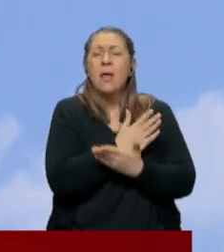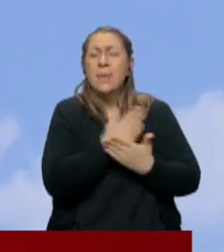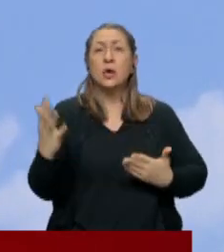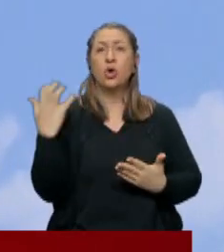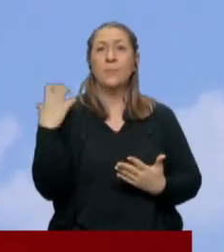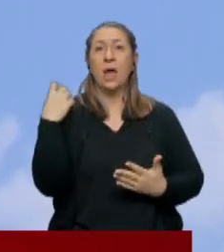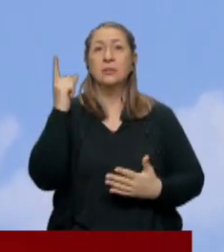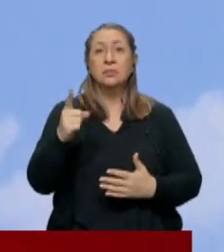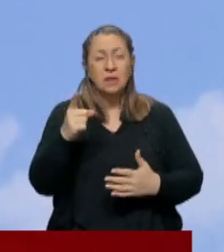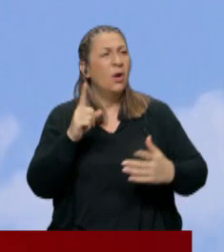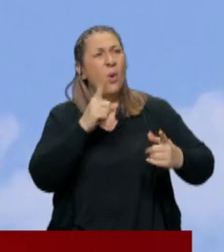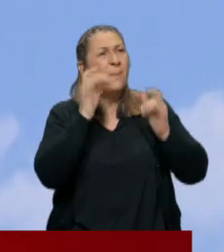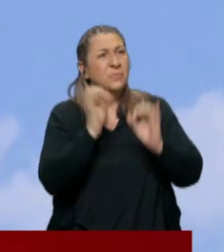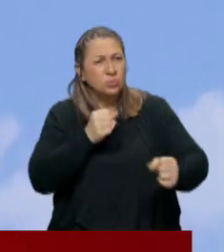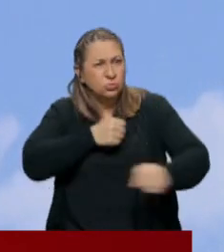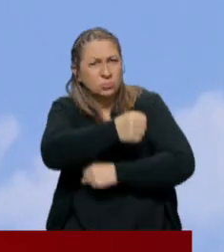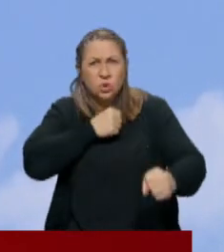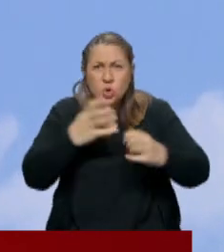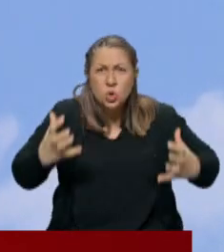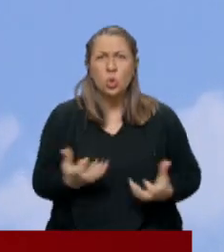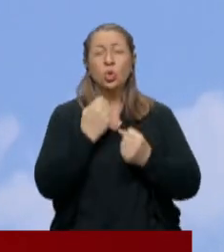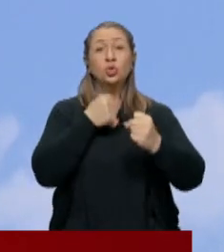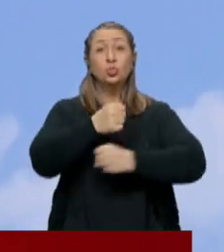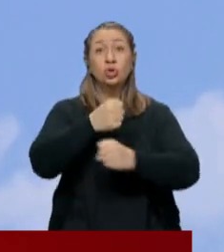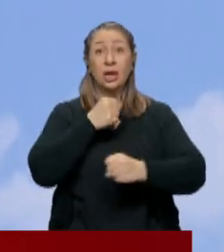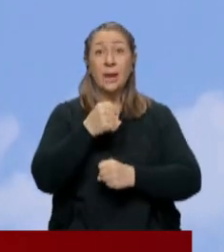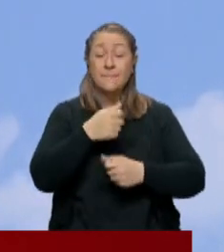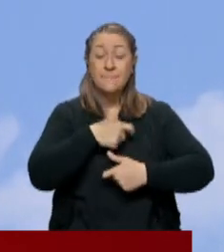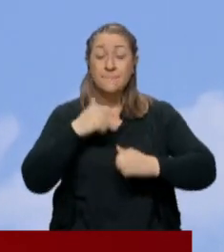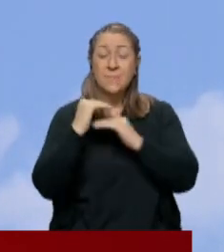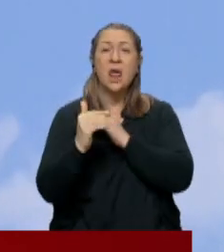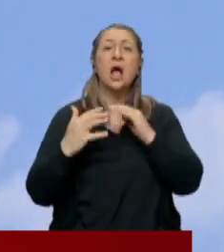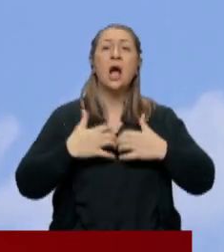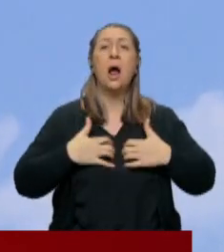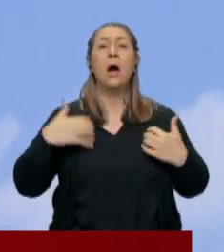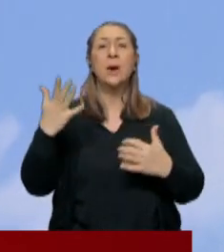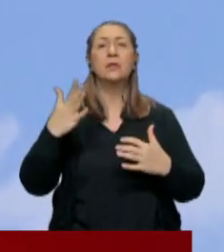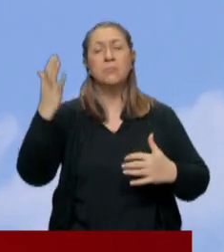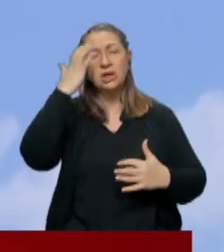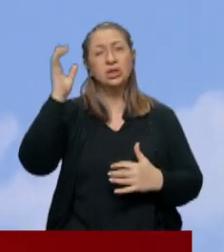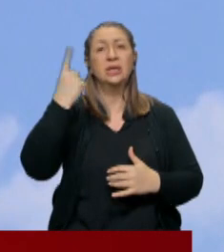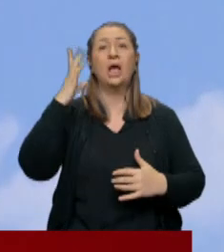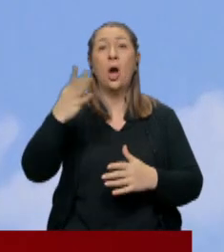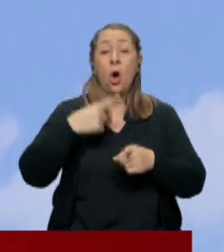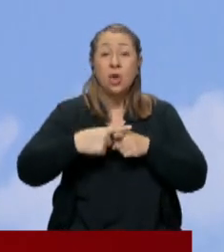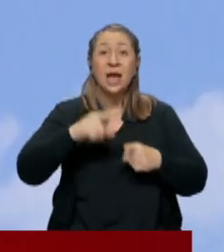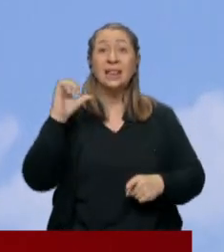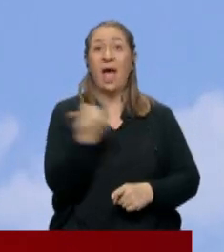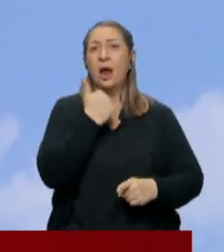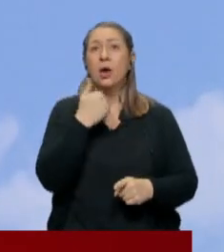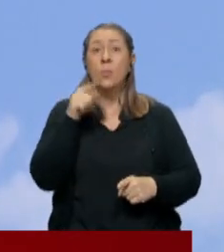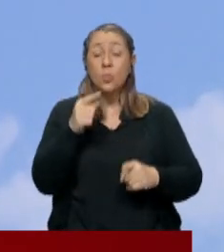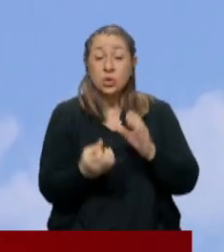başkomutanı dır emperyalizme karşı verilen Kurtuluş mücadelemizin milli kahramanıdır önderidir Ortak değerimizdir